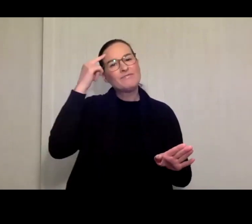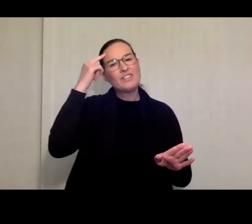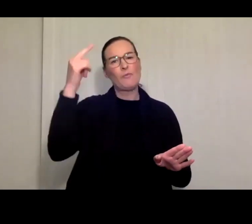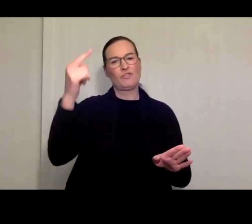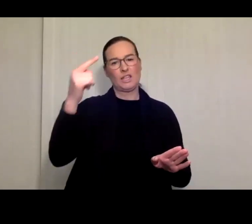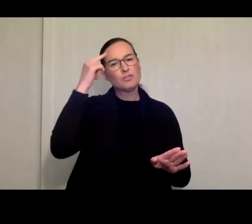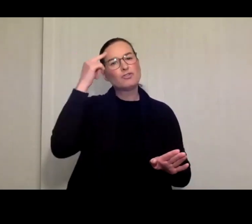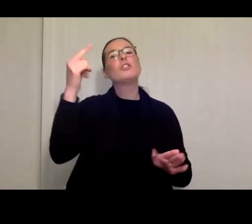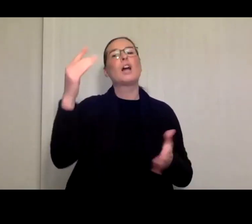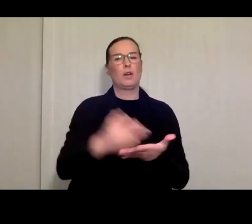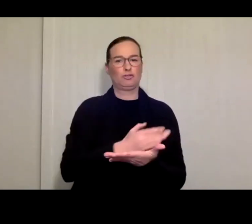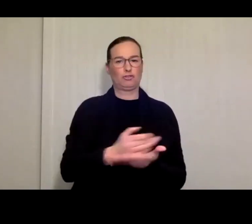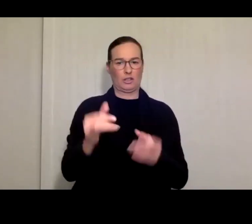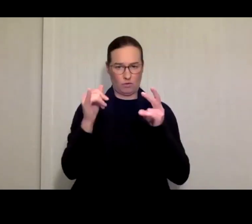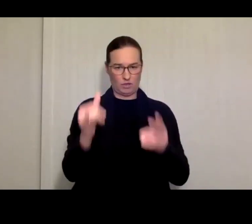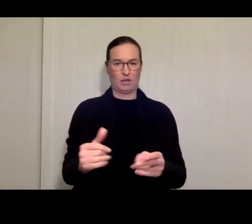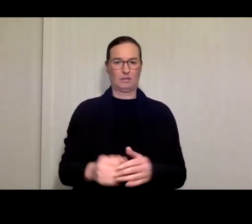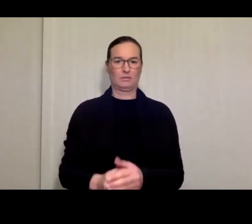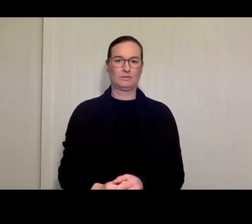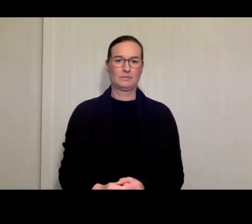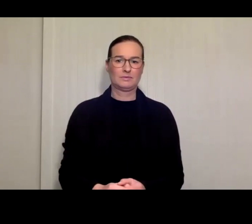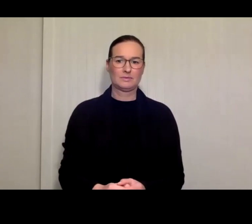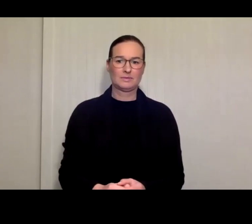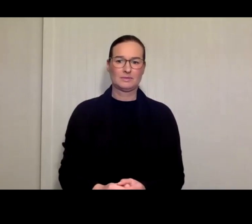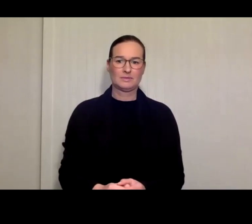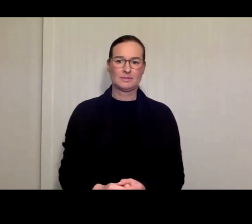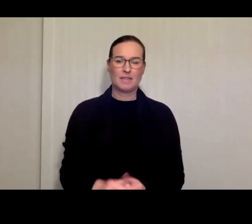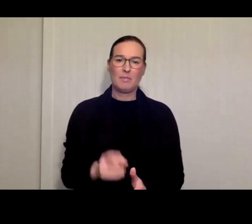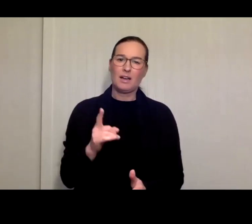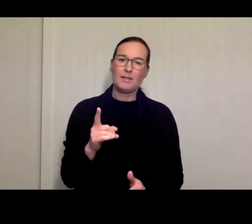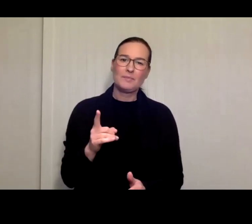ich, geht es darum, dass man, soweit es irgend möglich ist,